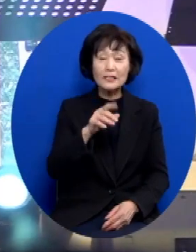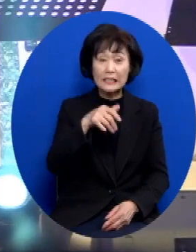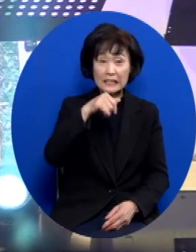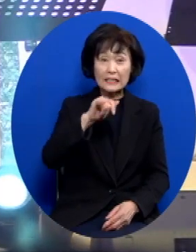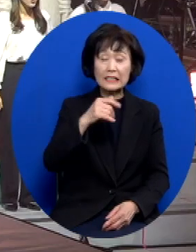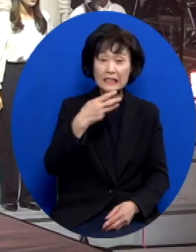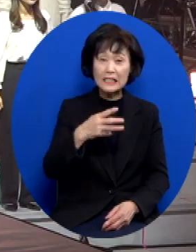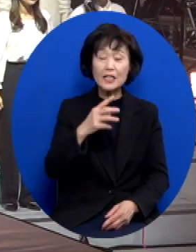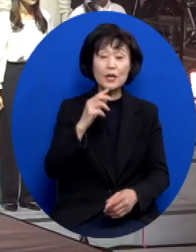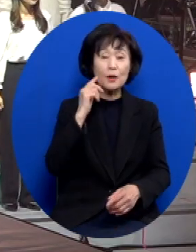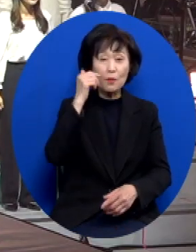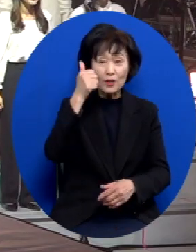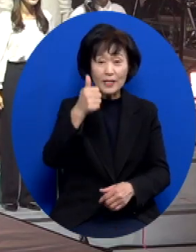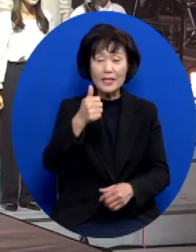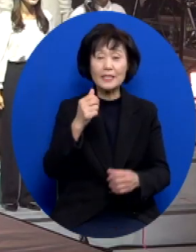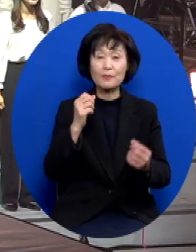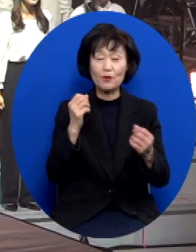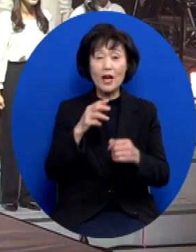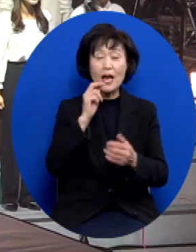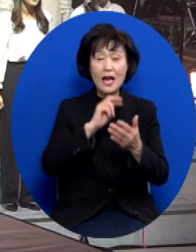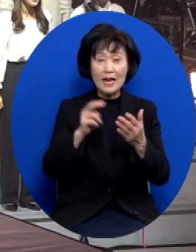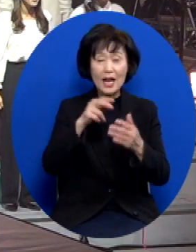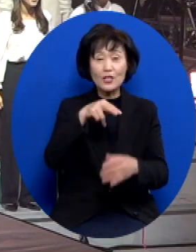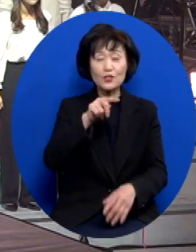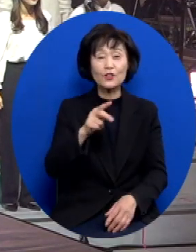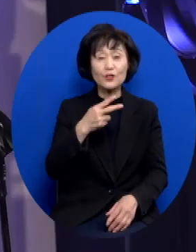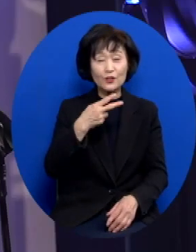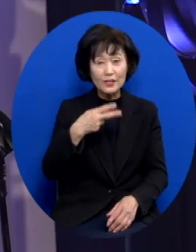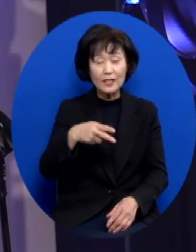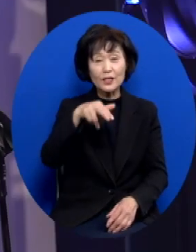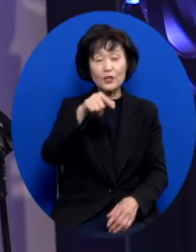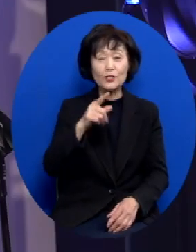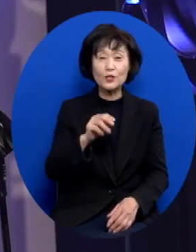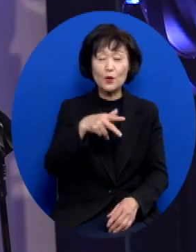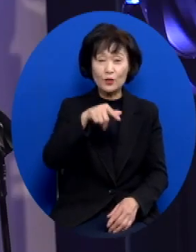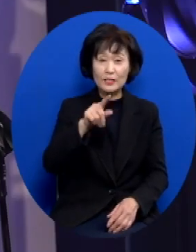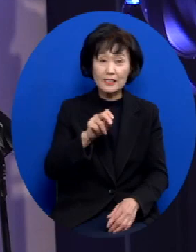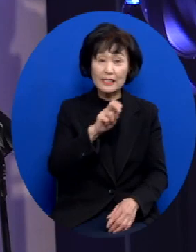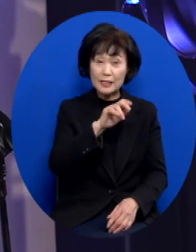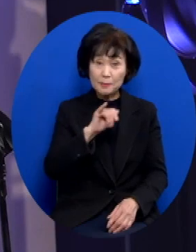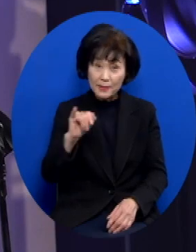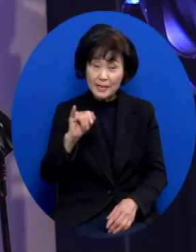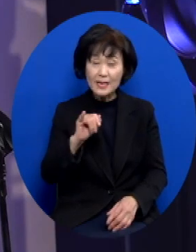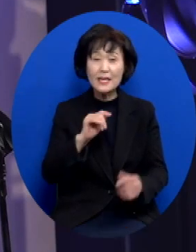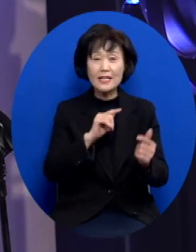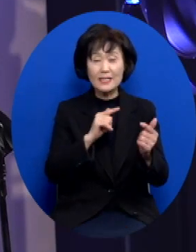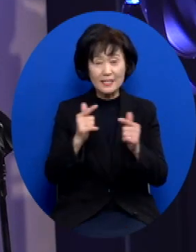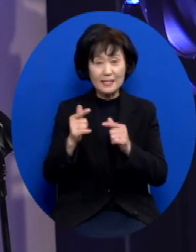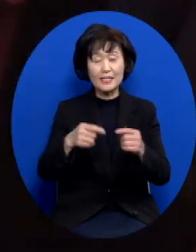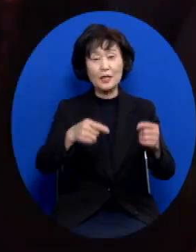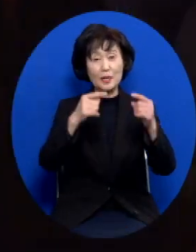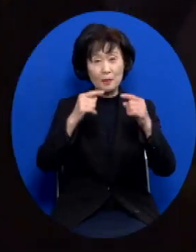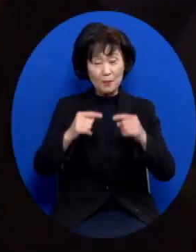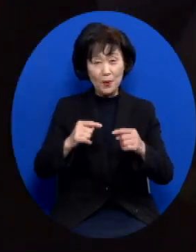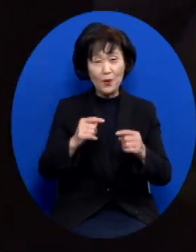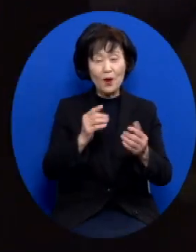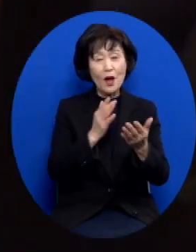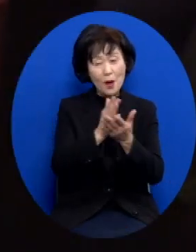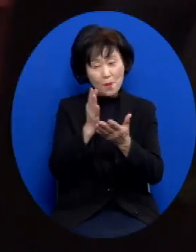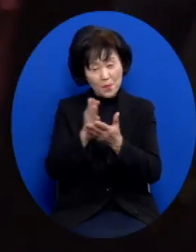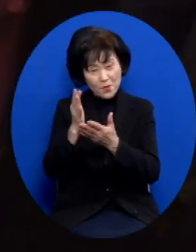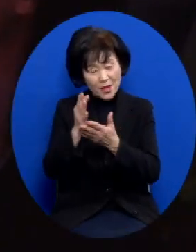비롯해 가수 션과 송정미 찬양사역자, 광야 아트미니스트리, 프레이즈 게더링 등 다양한 분야의